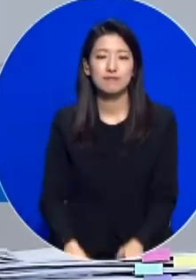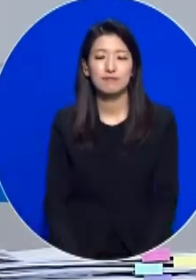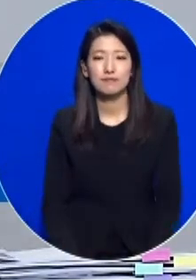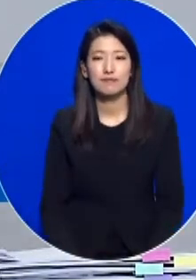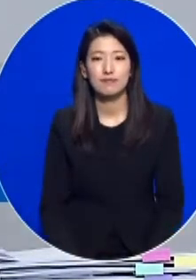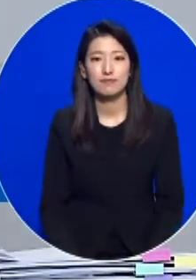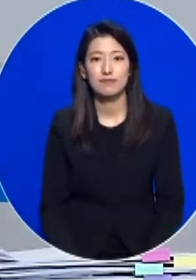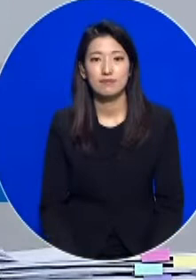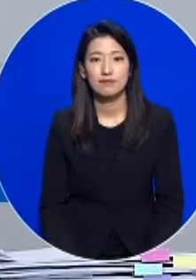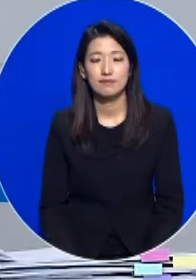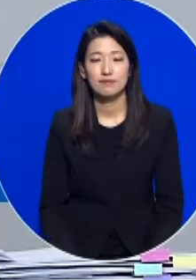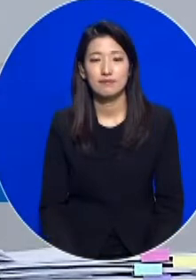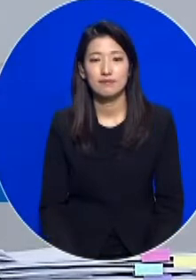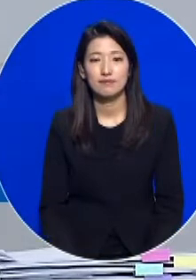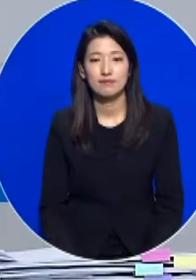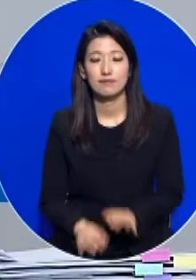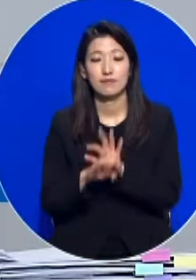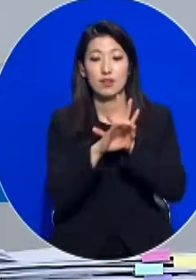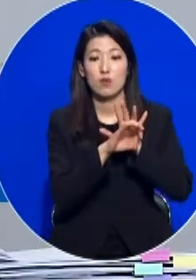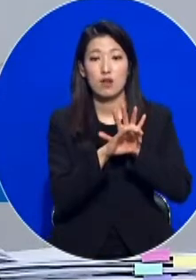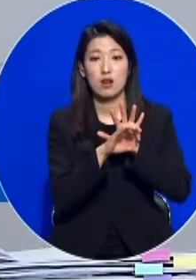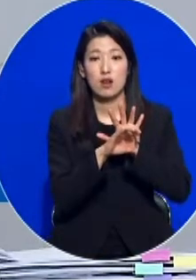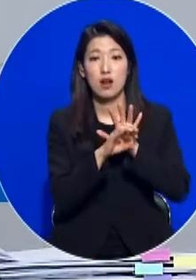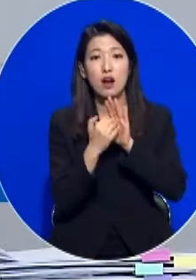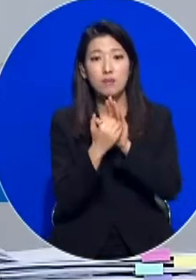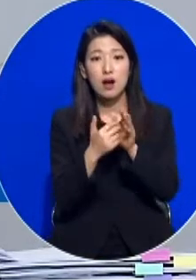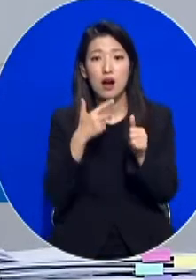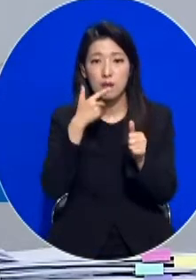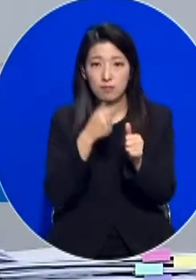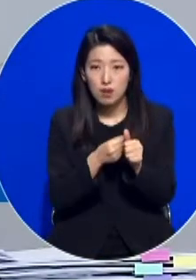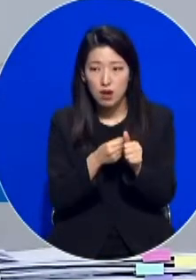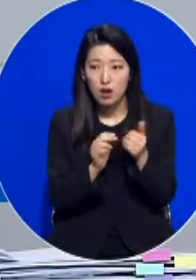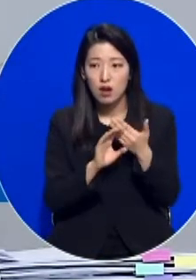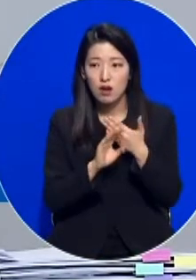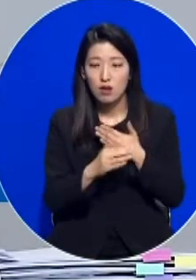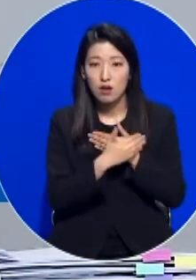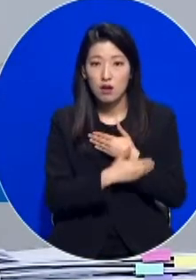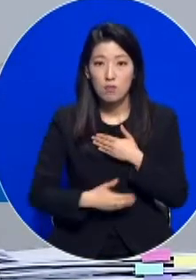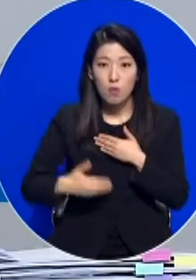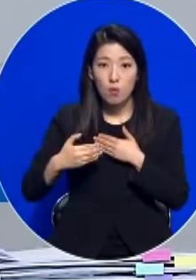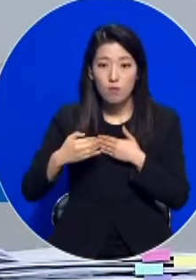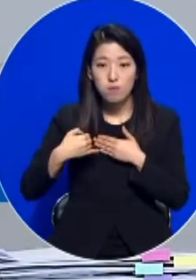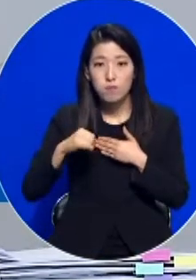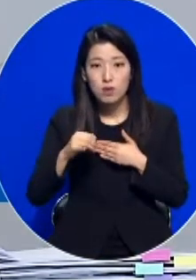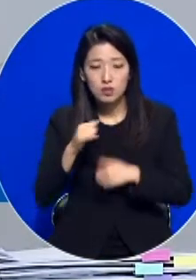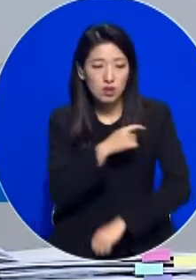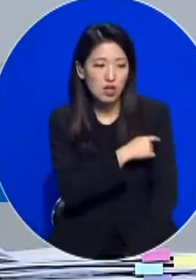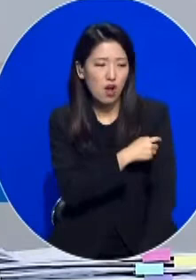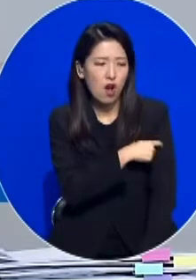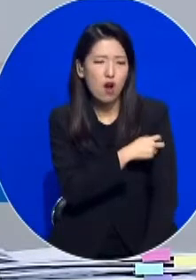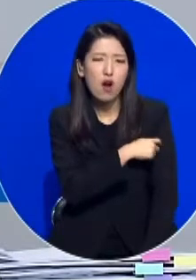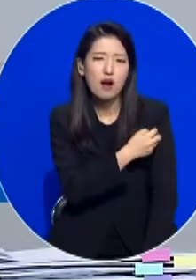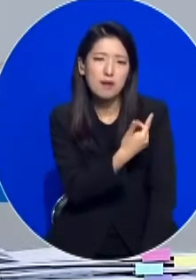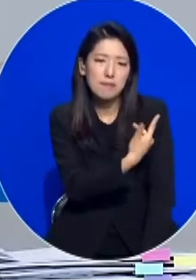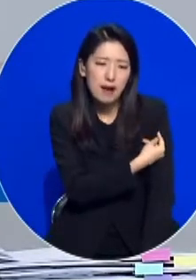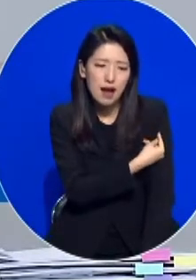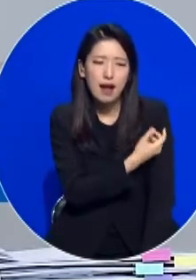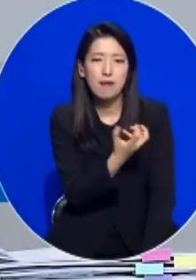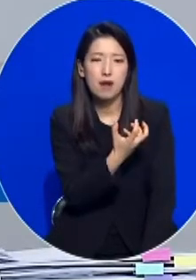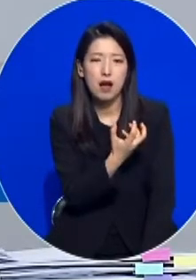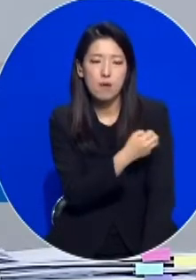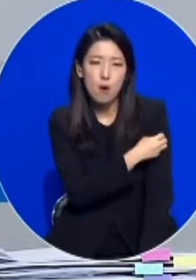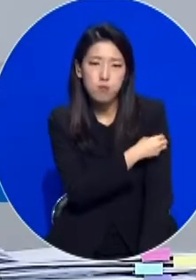예방접종 후 이상반응 관련입니다. 코로나19 예방접종 후에 이상반응으로는 접종 부위에 통증 또는